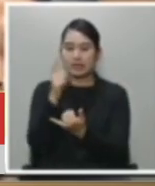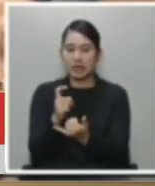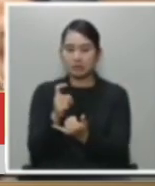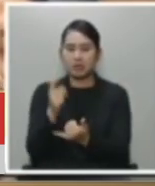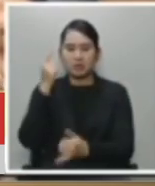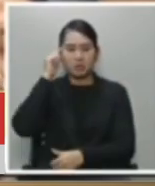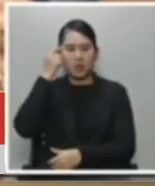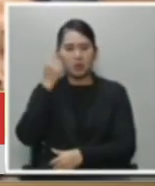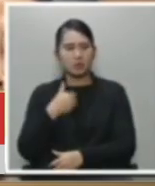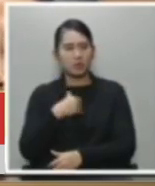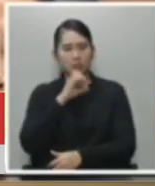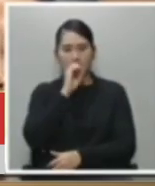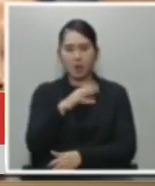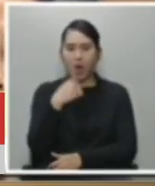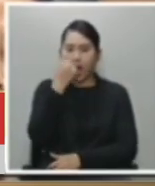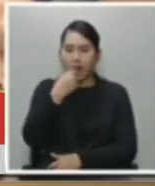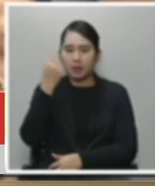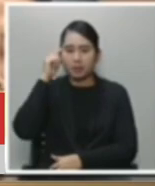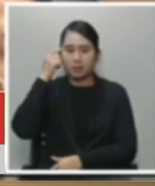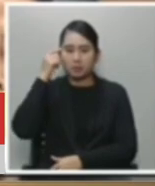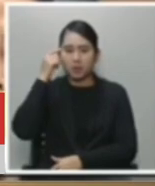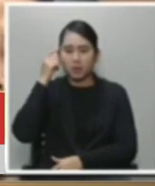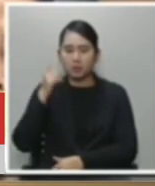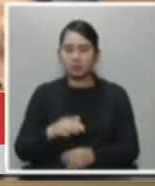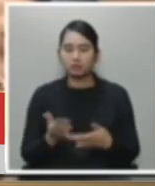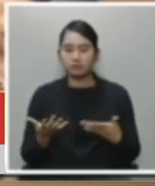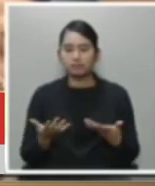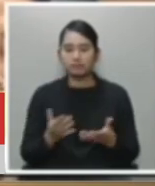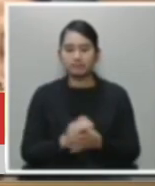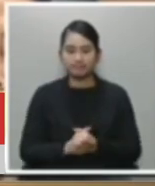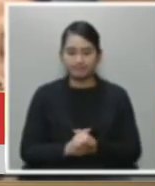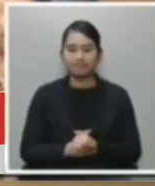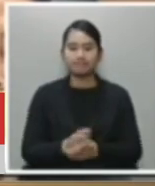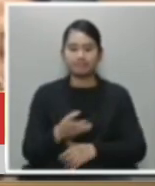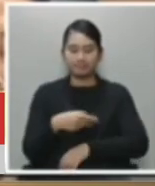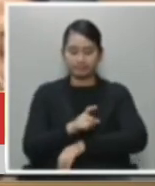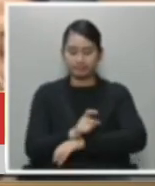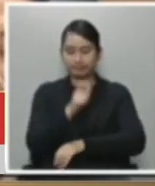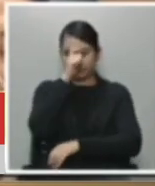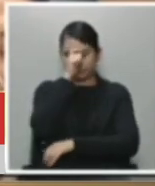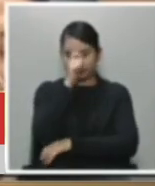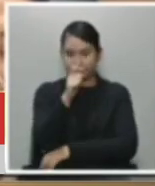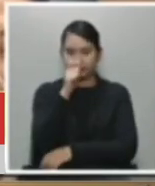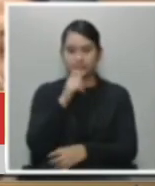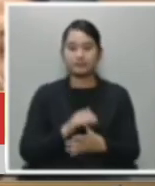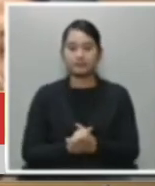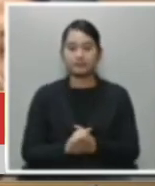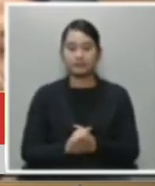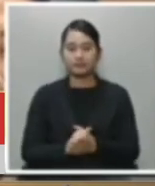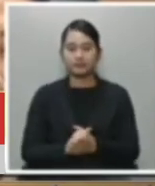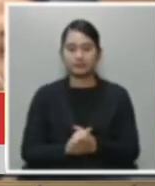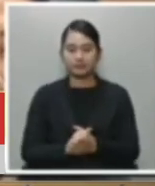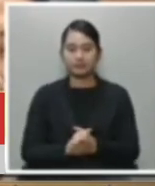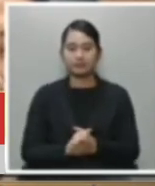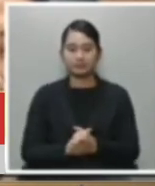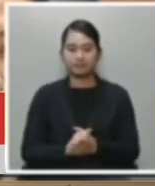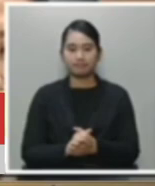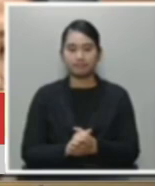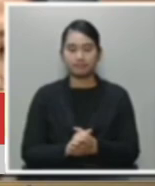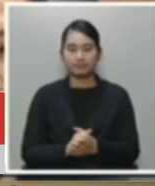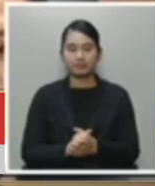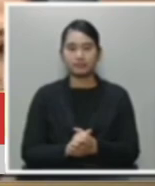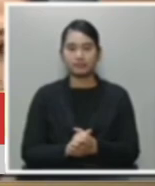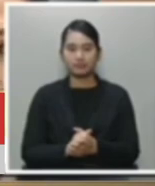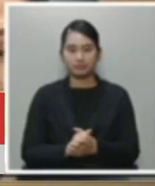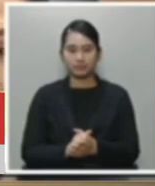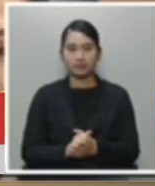ม่รู้ว่าจะไปแจ้งเหตุแจ้งอะไรที่ไหนในโคราชท่านประธานที่เคารพครับเหตุการณ์ที่เกิดนั้น